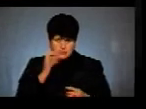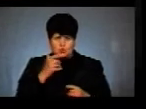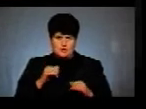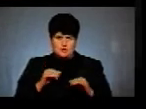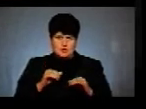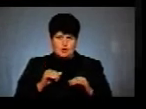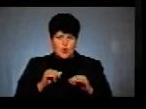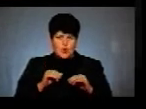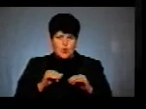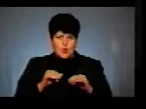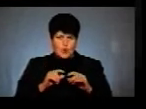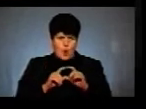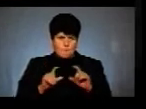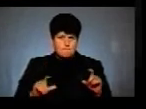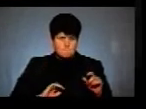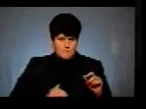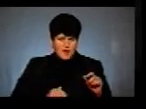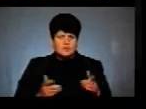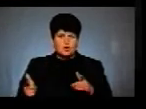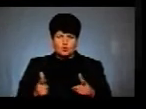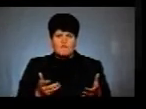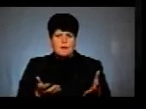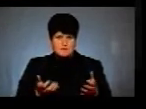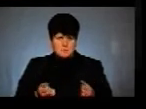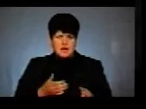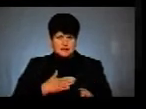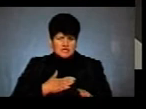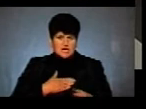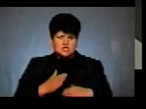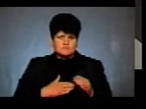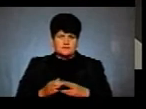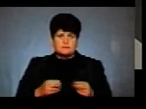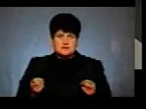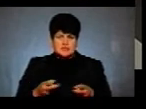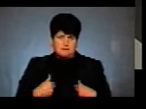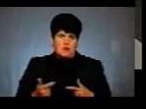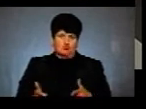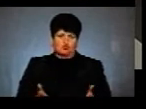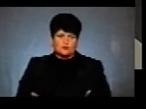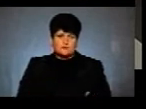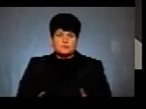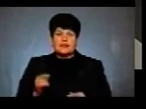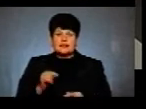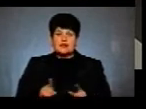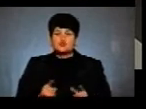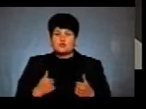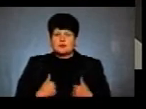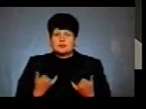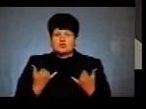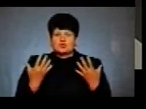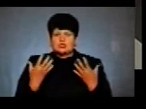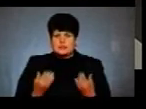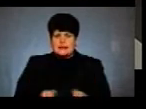і які готові прийняти наших фахівців, яких ми готуємо. Те, що ми на сьогоднішній